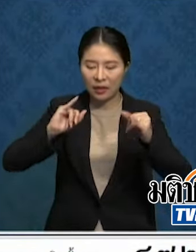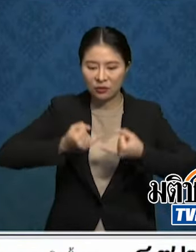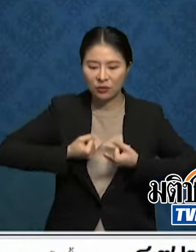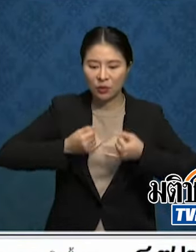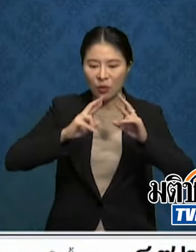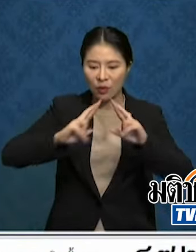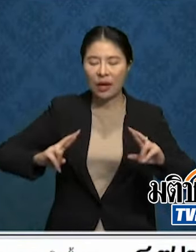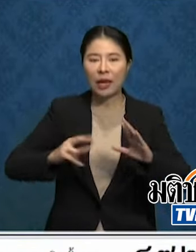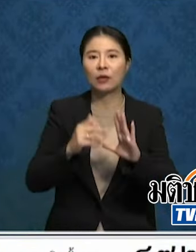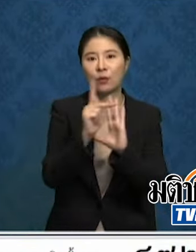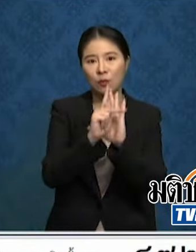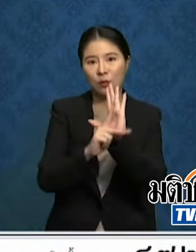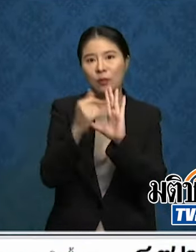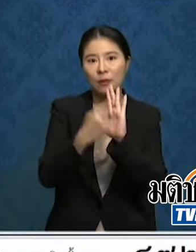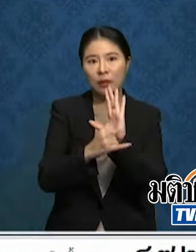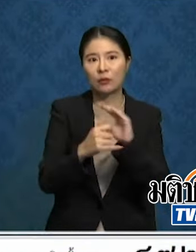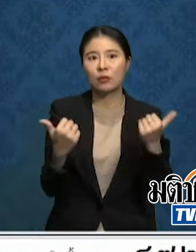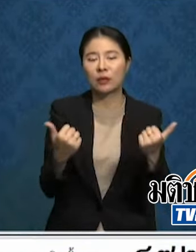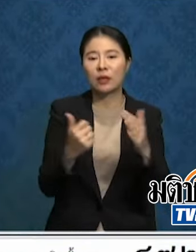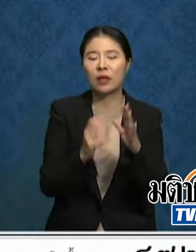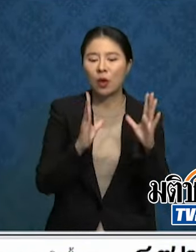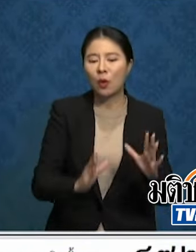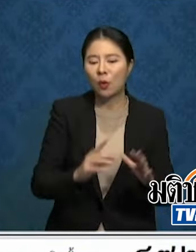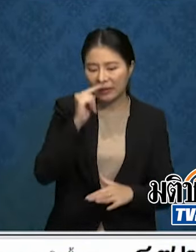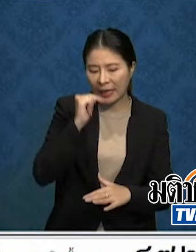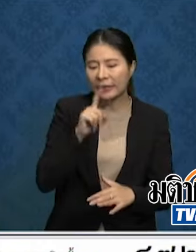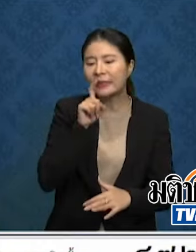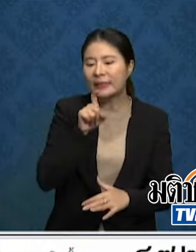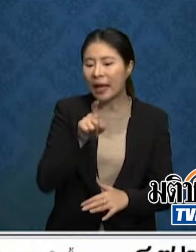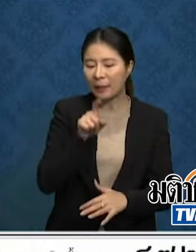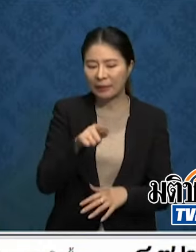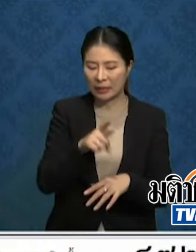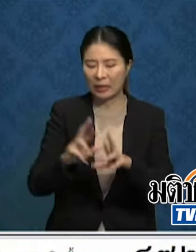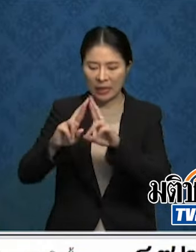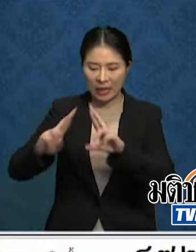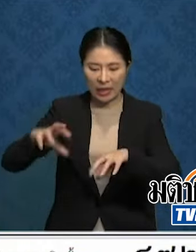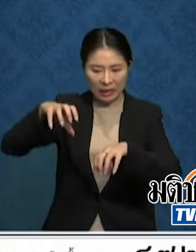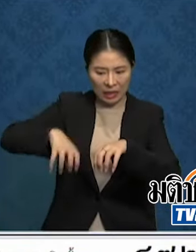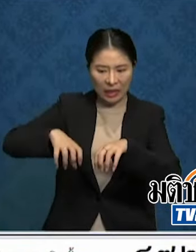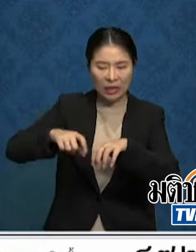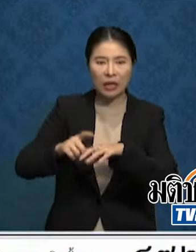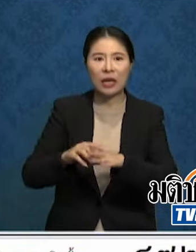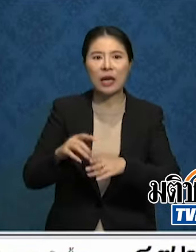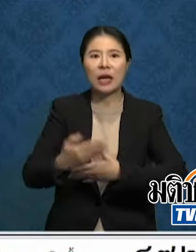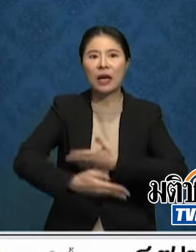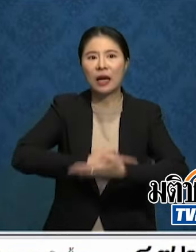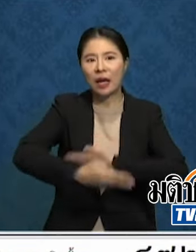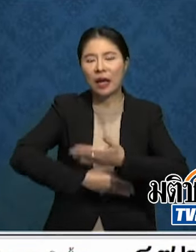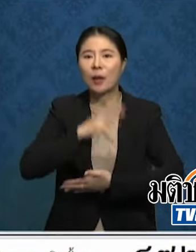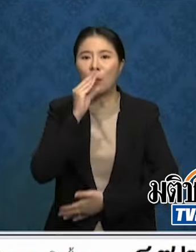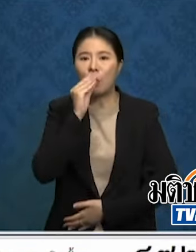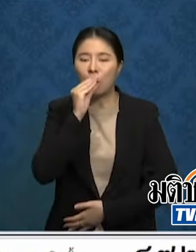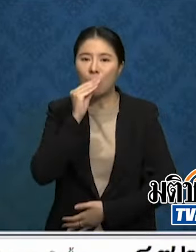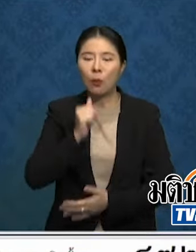ค่ะในตลาดเนี่ยดิฉันถามคนไทยที่ขายของอยู่ในนั้นว่าแผงข้างๆที่แหกปากตะโกนนะคะขายของกันอยู่เป็นภาษาพม่า